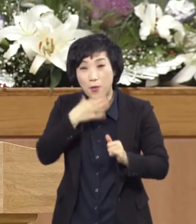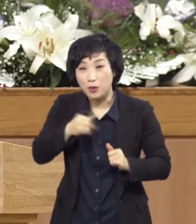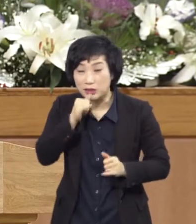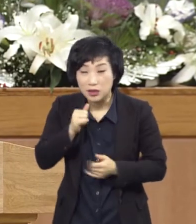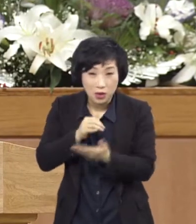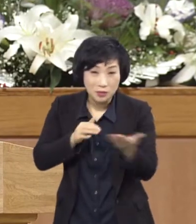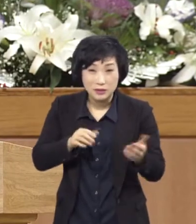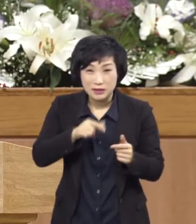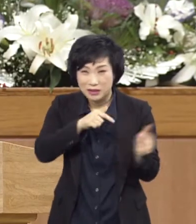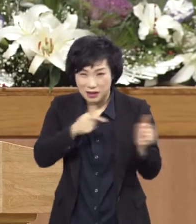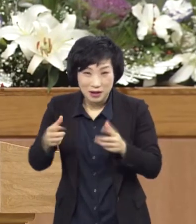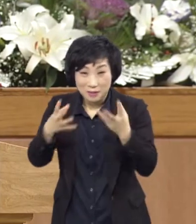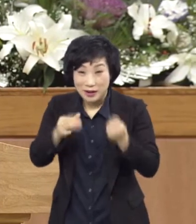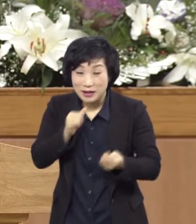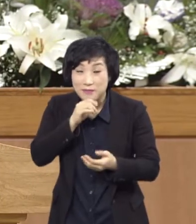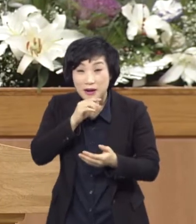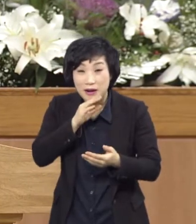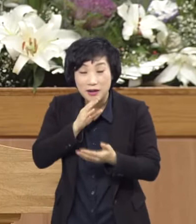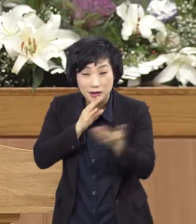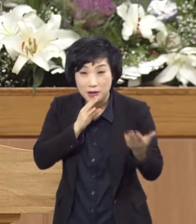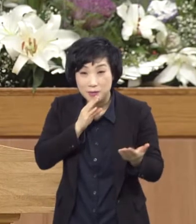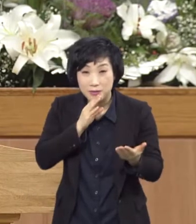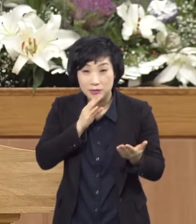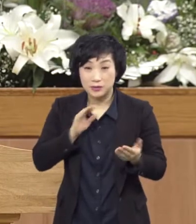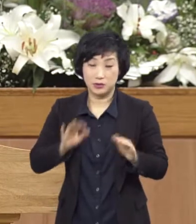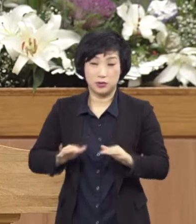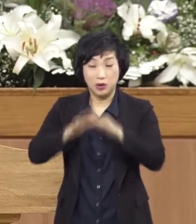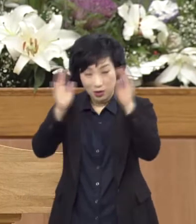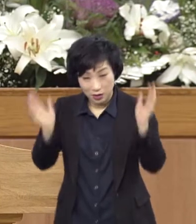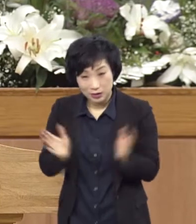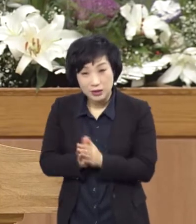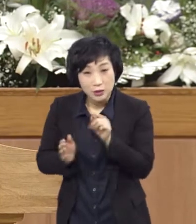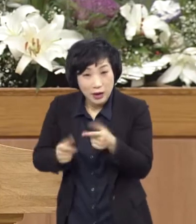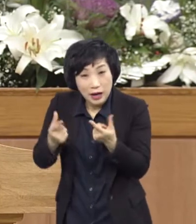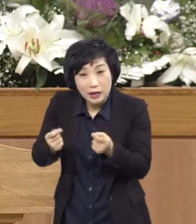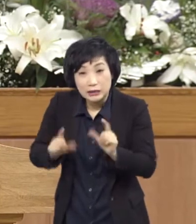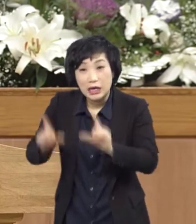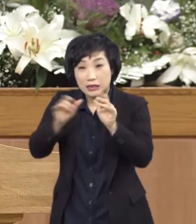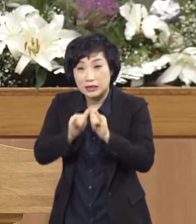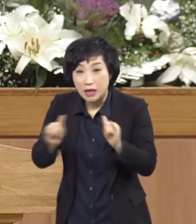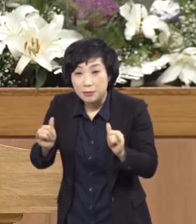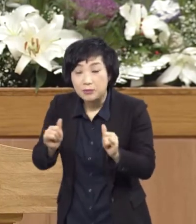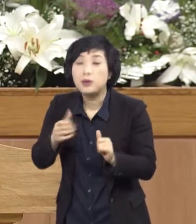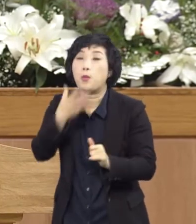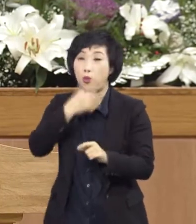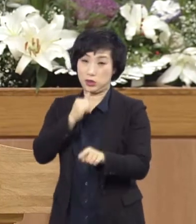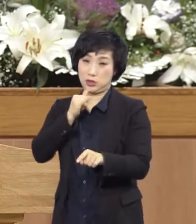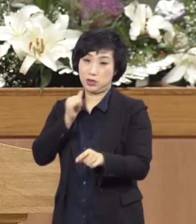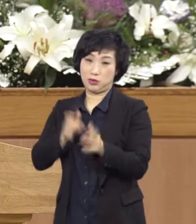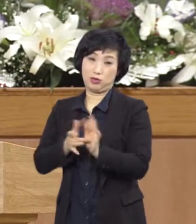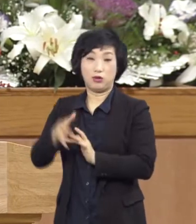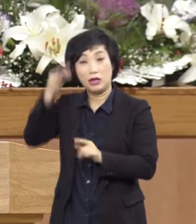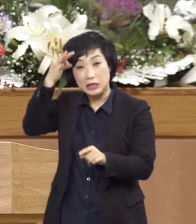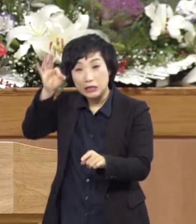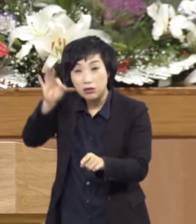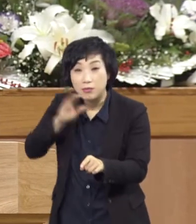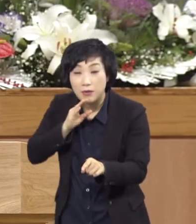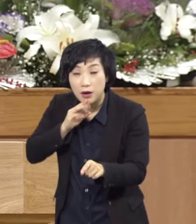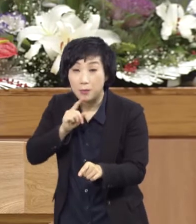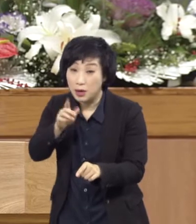이 세상에서 이렇게 사는 자가 복이 있다고 예수님이 말씀하셨습니다.